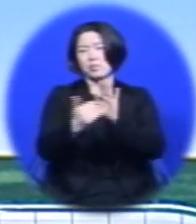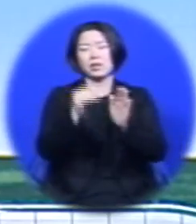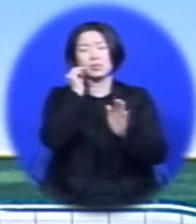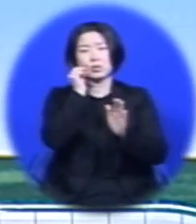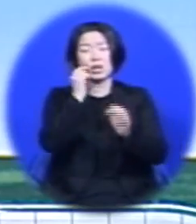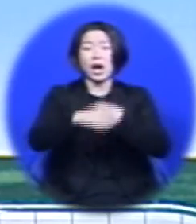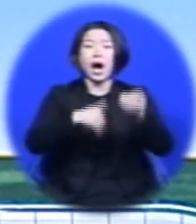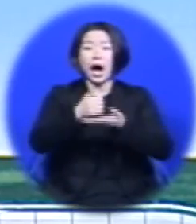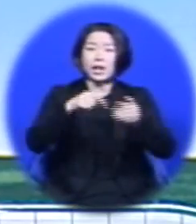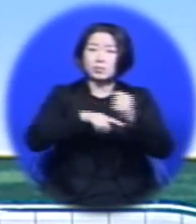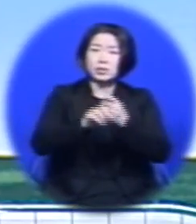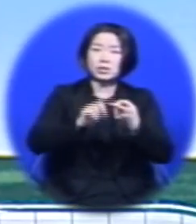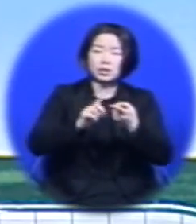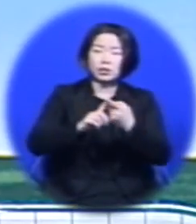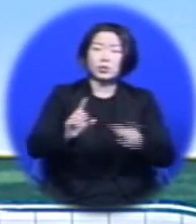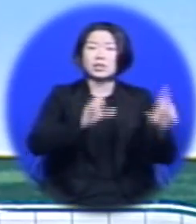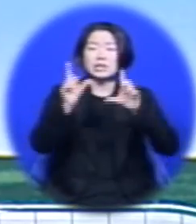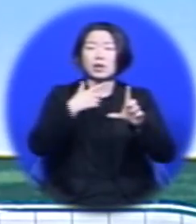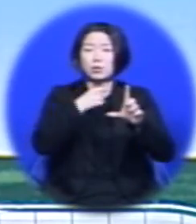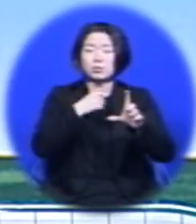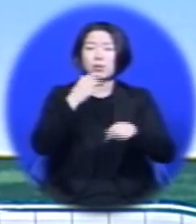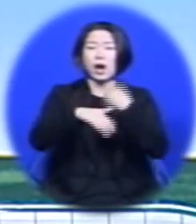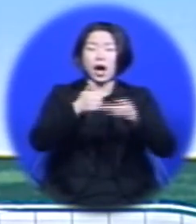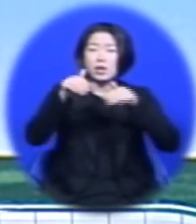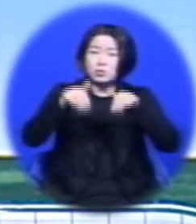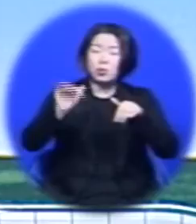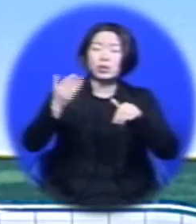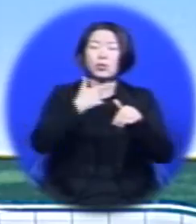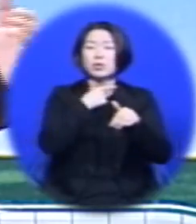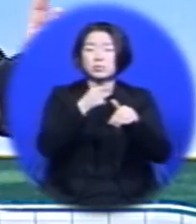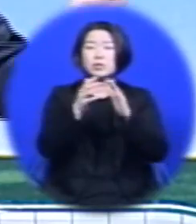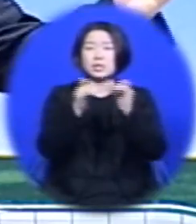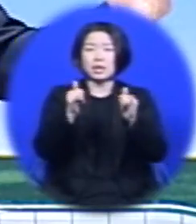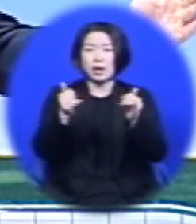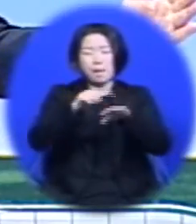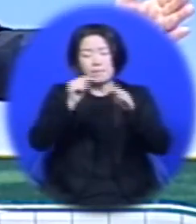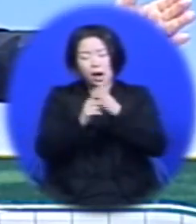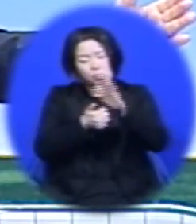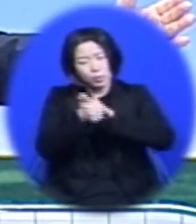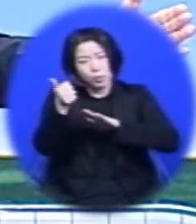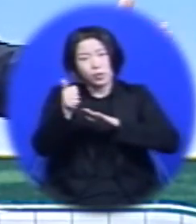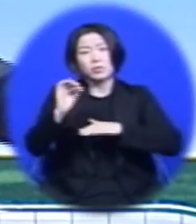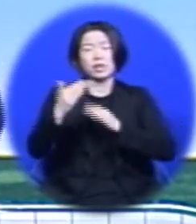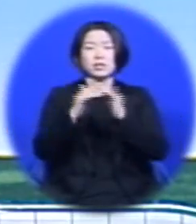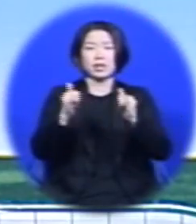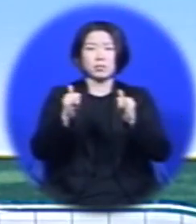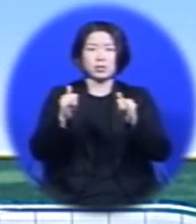살고 싶고 하나님의 종이 되고 싶은 마음이 내 마음의 소원이 된 사람에게는 그 길이 시원의 대로입니다